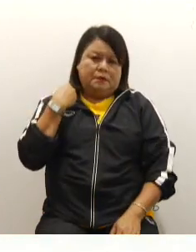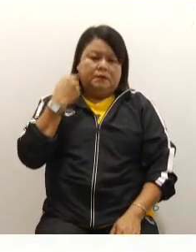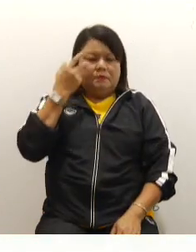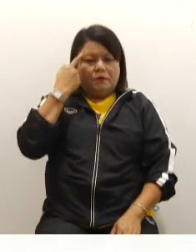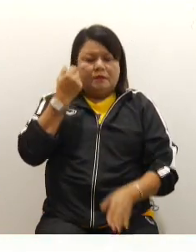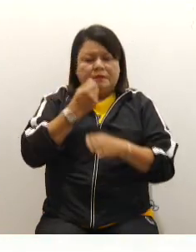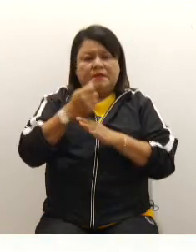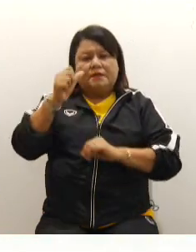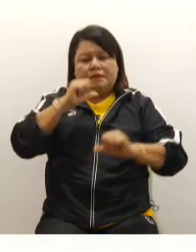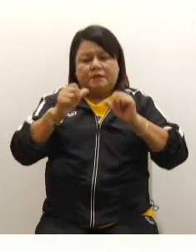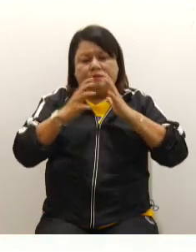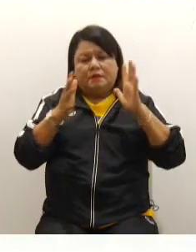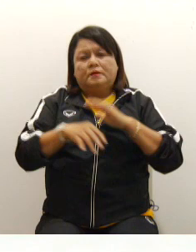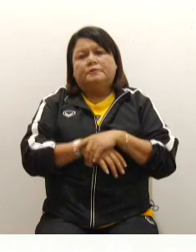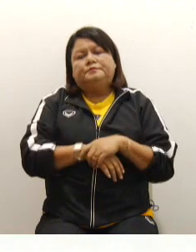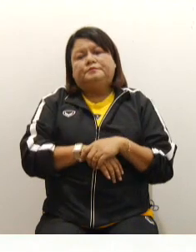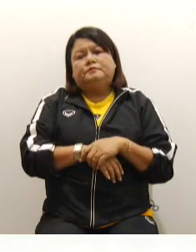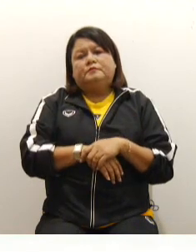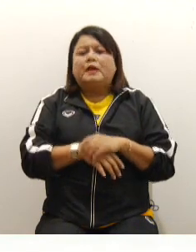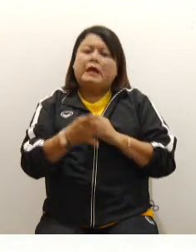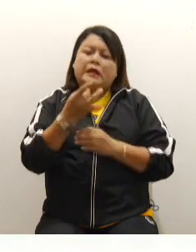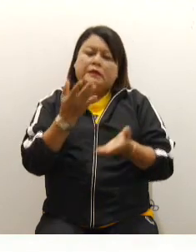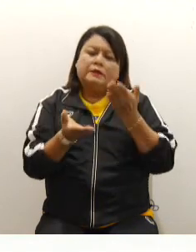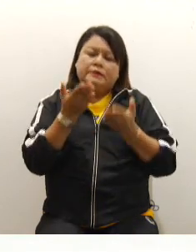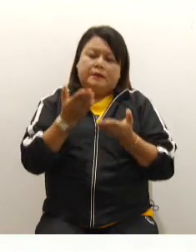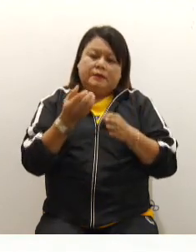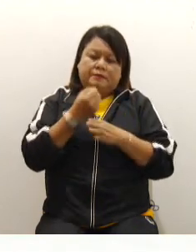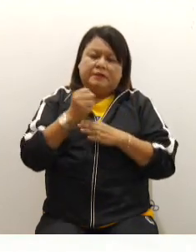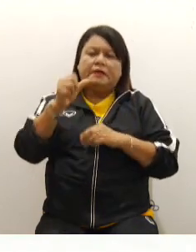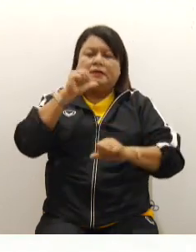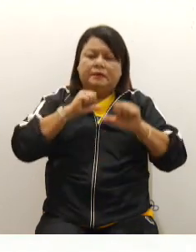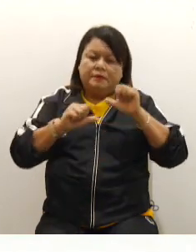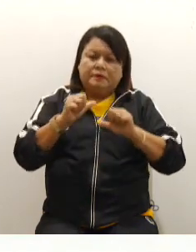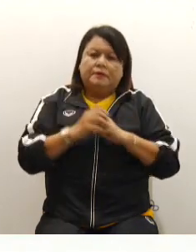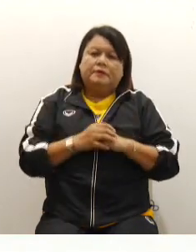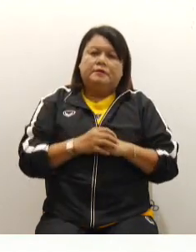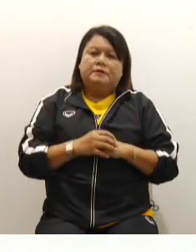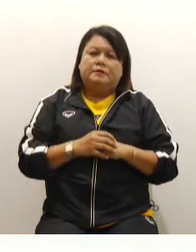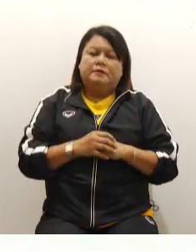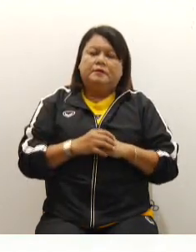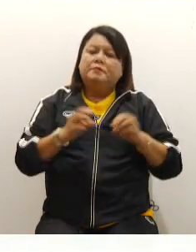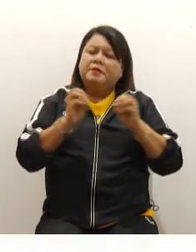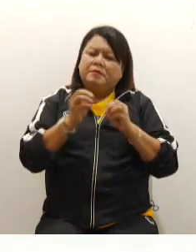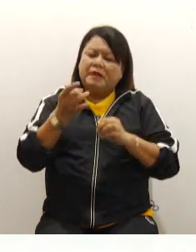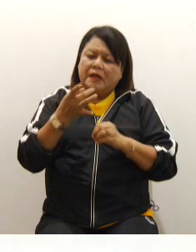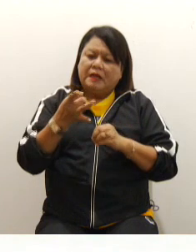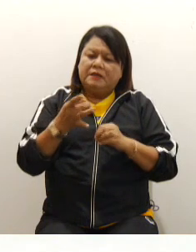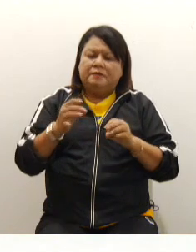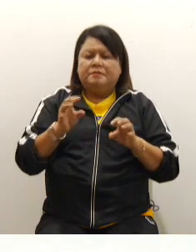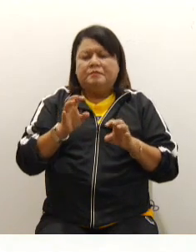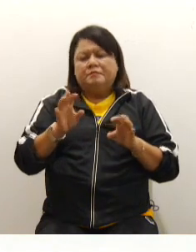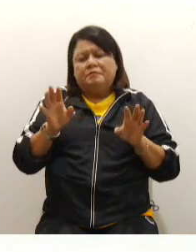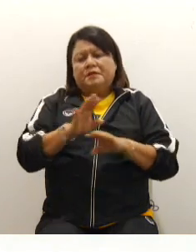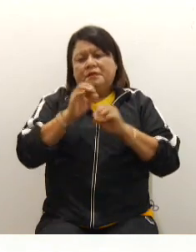ารเคมีเยอะแยะนะคะเพราะฉะนั้นอะไรก็ตามซึ่งเป็นสารเคมีจริงๆแล้วอ่ะไม่มีอะไรเลยที่ไม่ใช่สารเคมีนะคะ